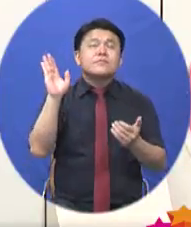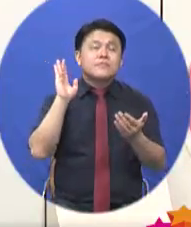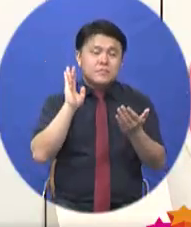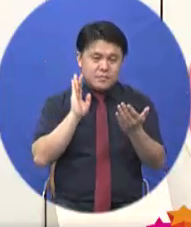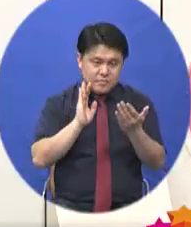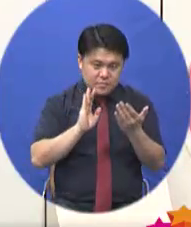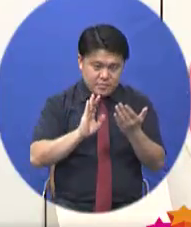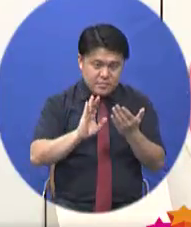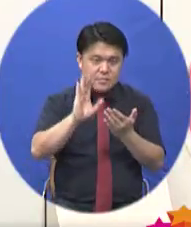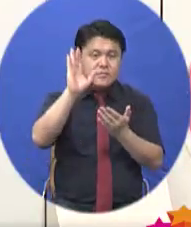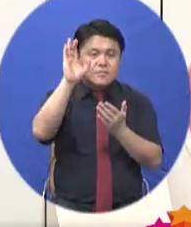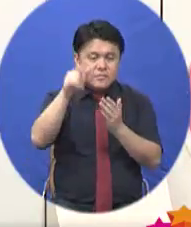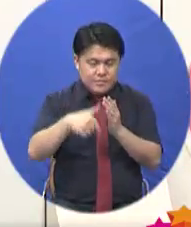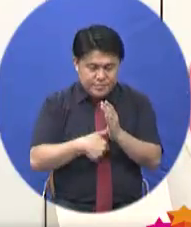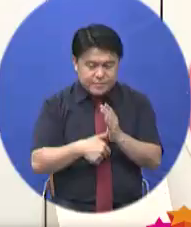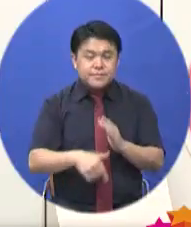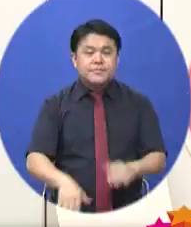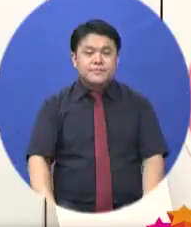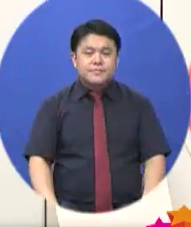떠나갈